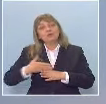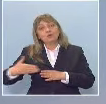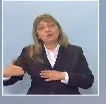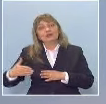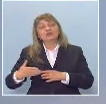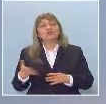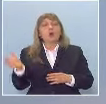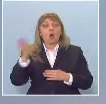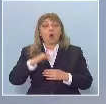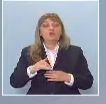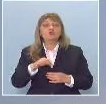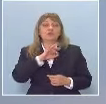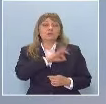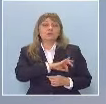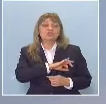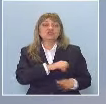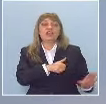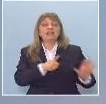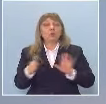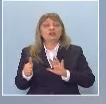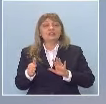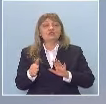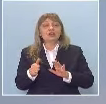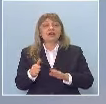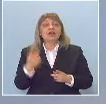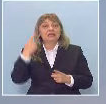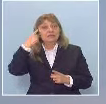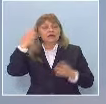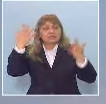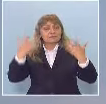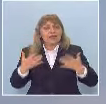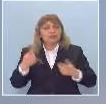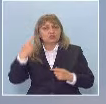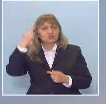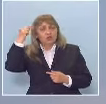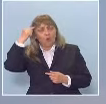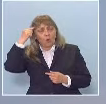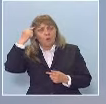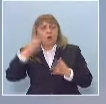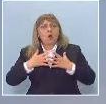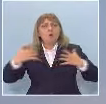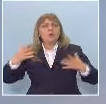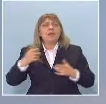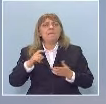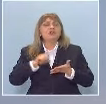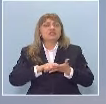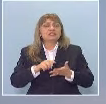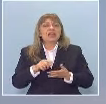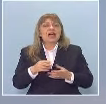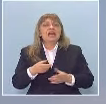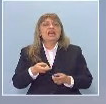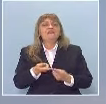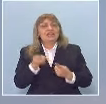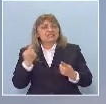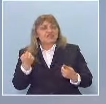с още постижения и отличия. Да пресмяташ на ум големи числа, да събираш и изваждаш, умножаваш и делиш